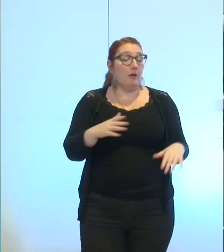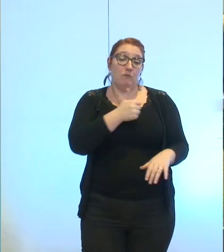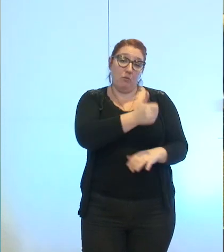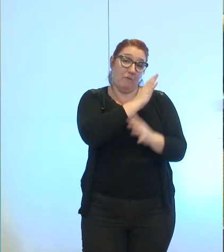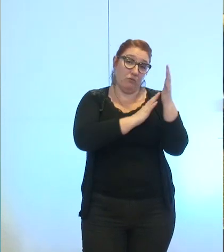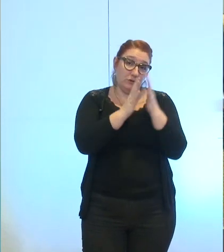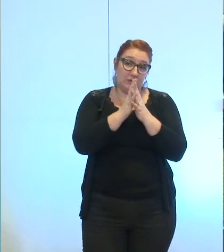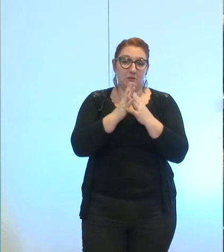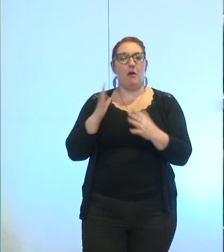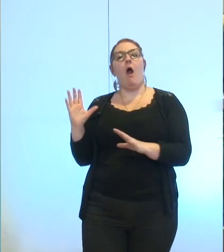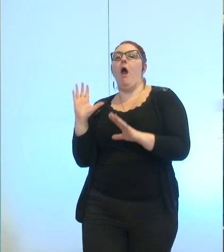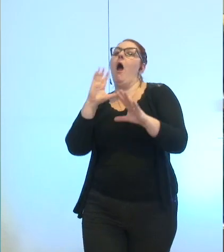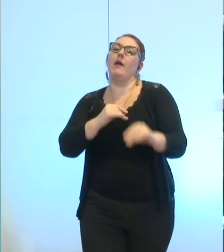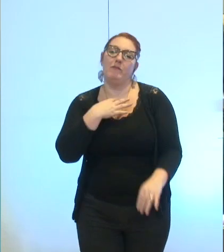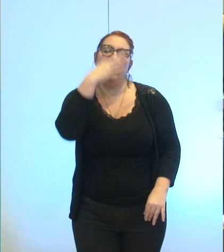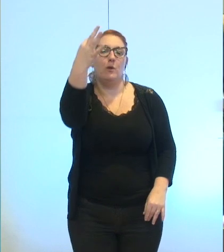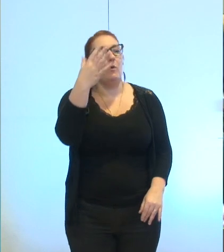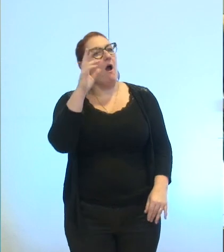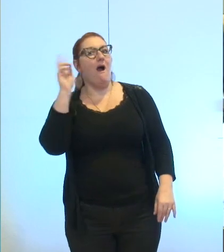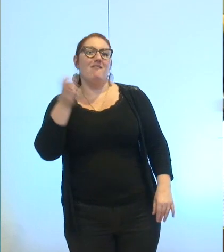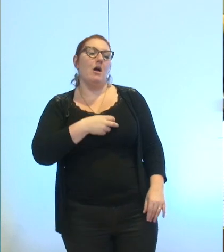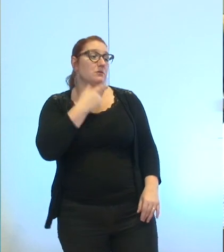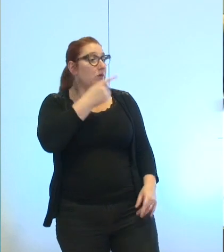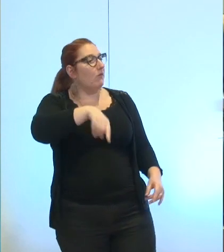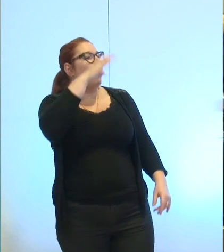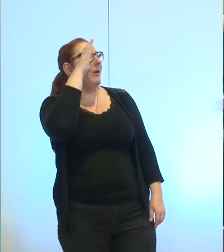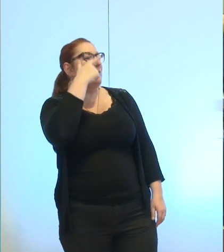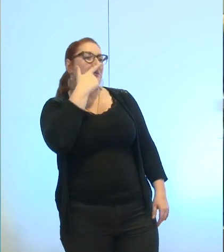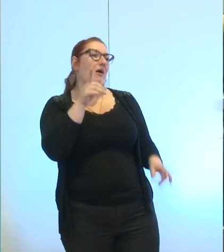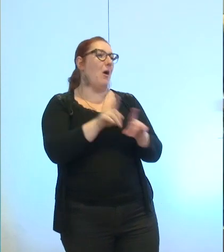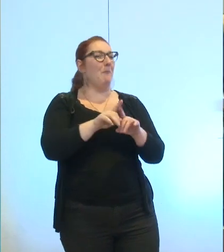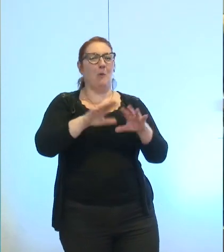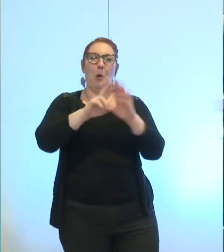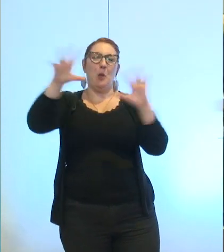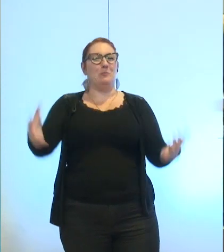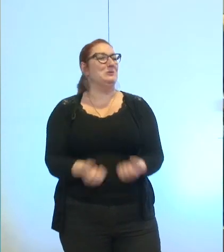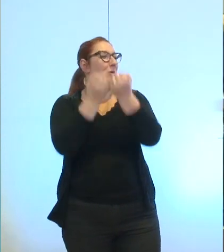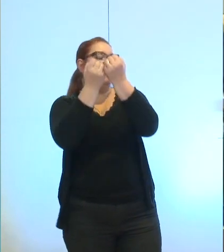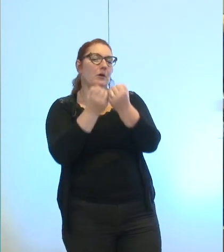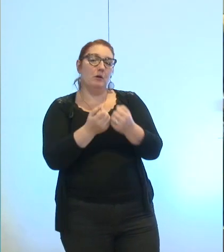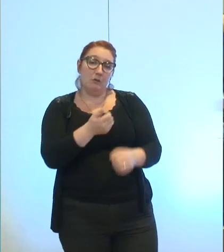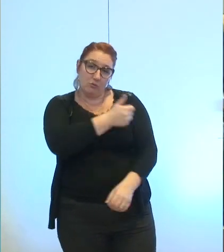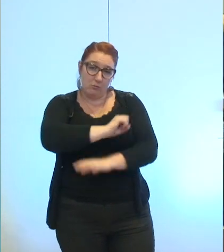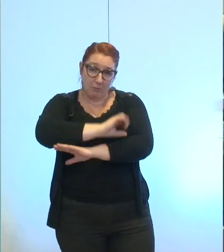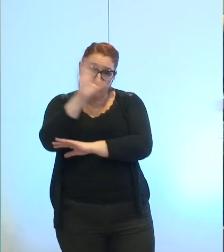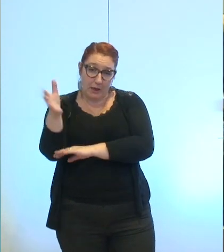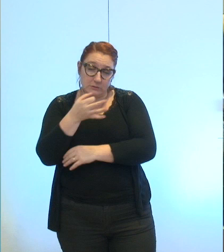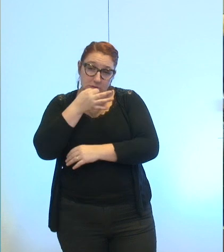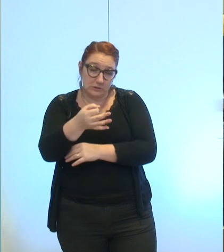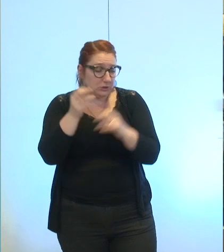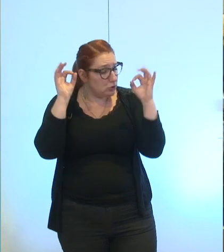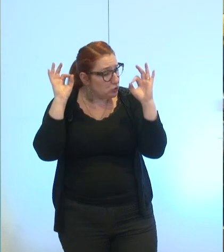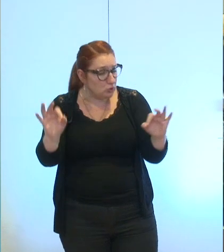ce planl également Grenoble est sauvé à vous écouter vous le dites très bien dans la presse on allit dans le mur le constat on le